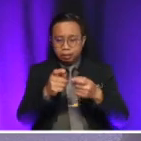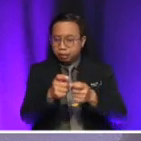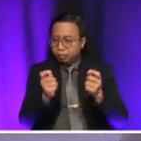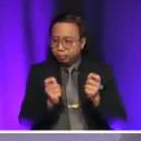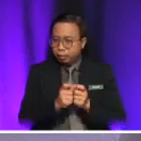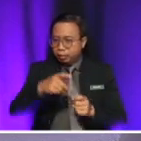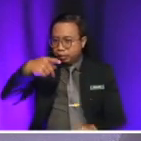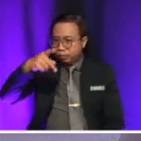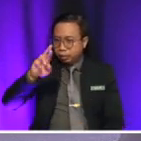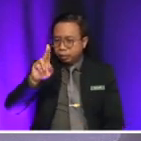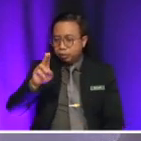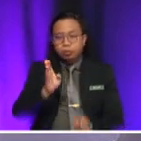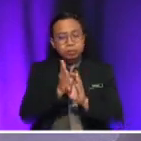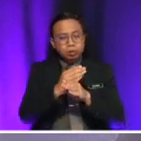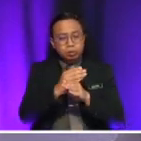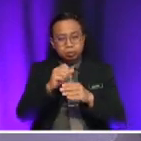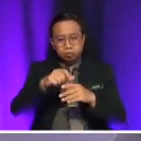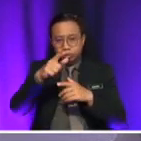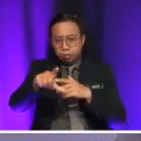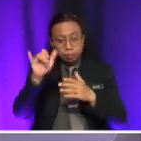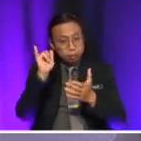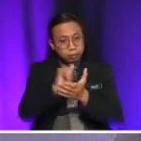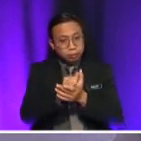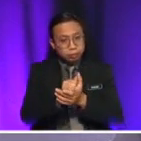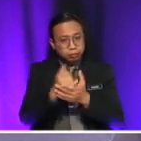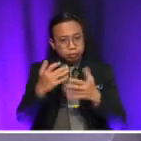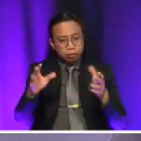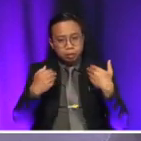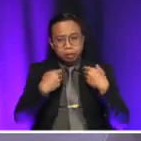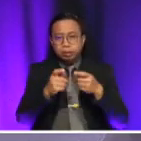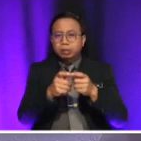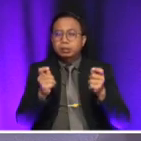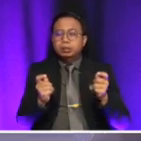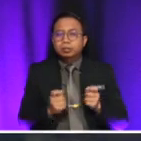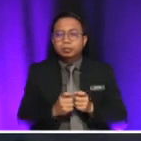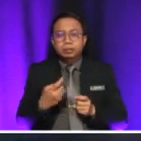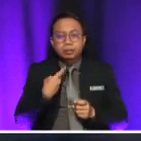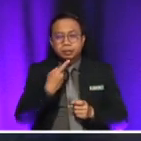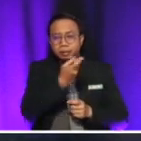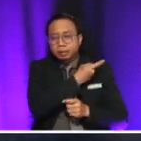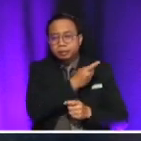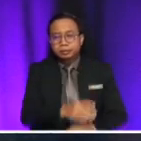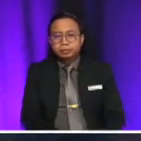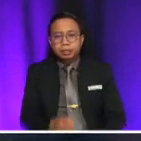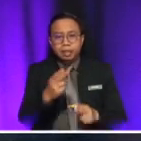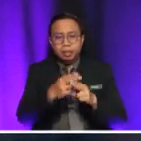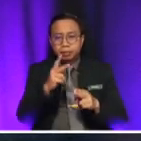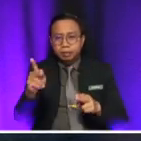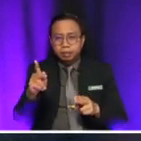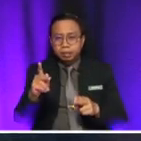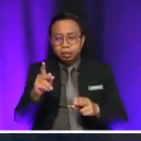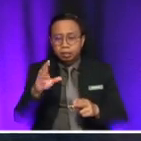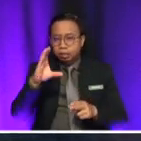yang dibentuk Selepas itu bila ada kawasan kita namun kan calon